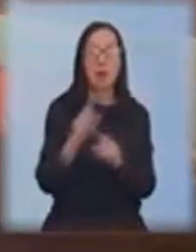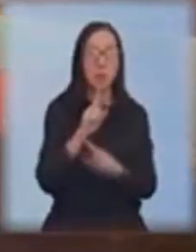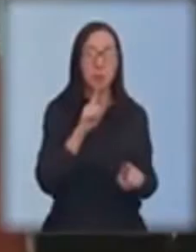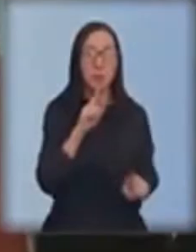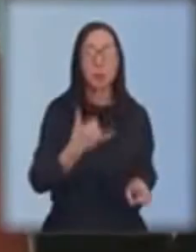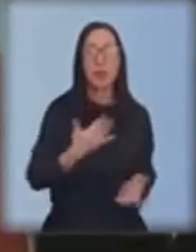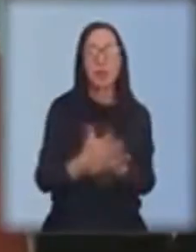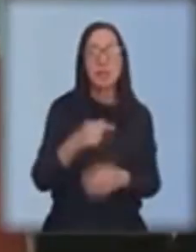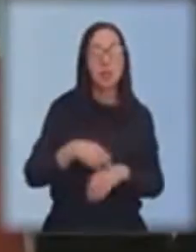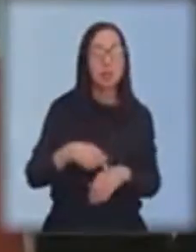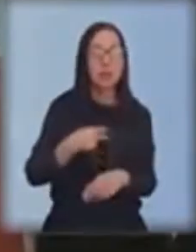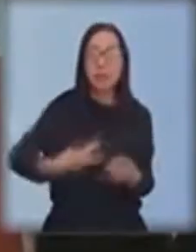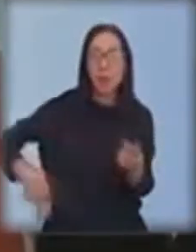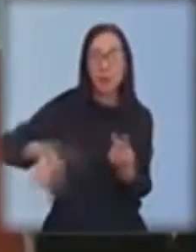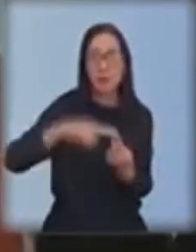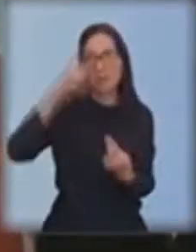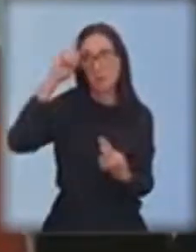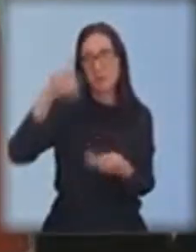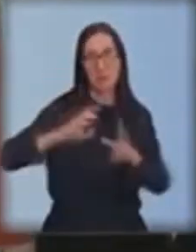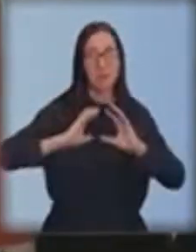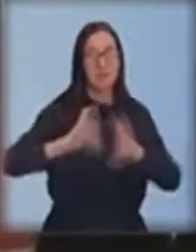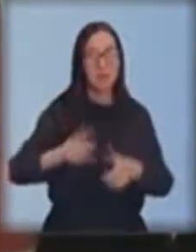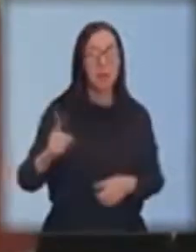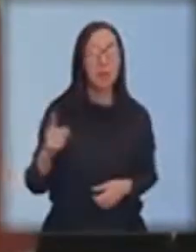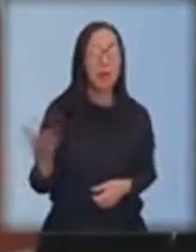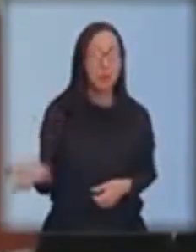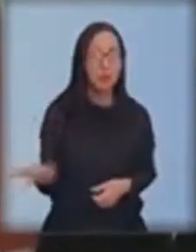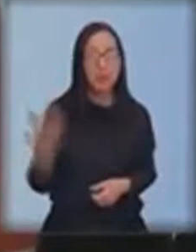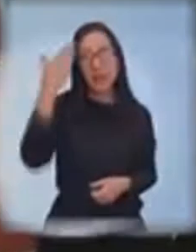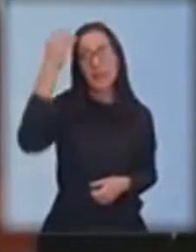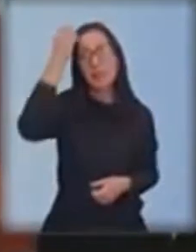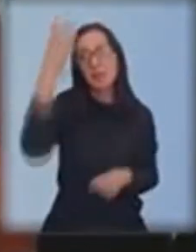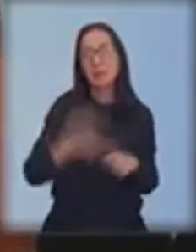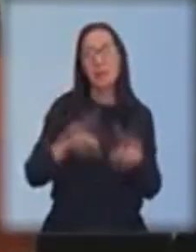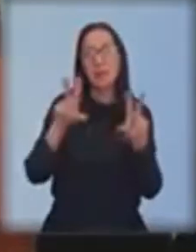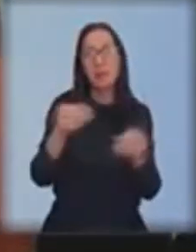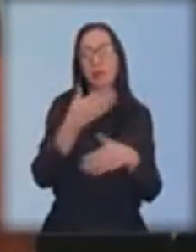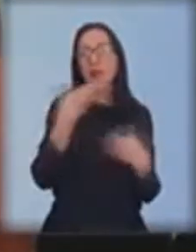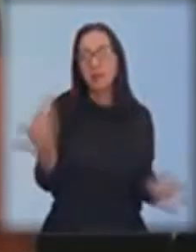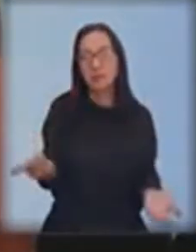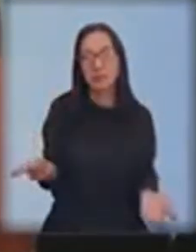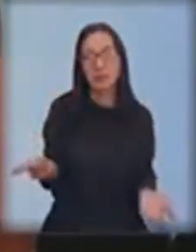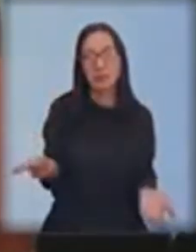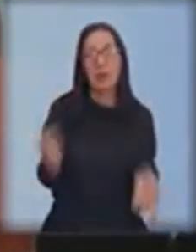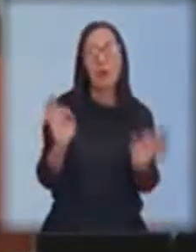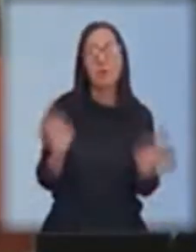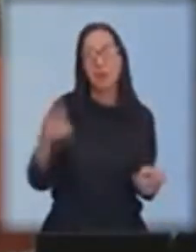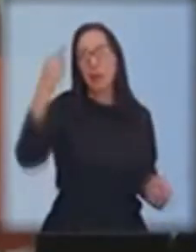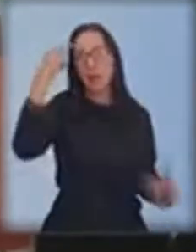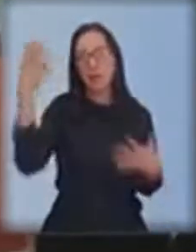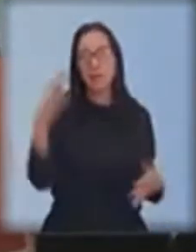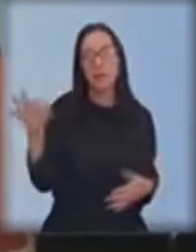У меня есть ощущение, что мы все одинаково знаем мир, потому что интеллект – это не гарантия